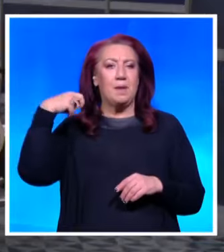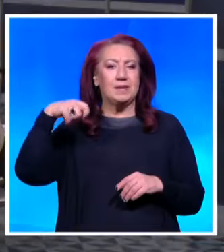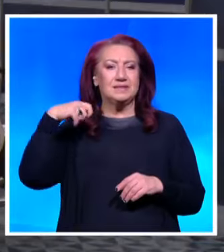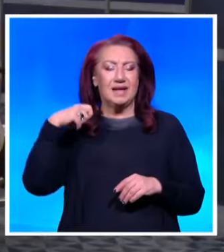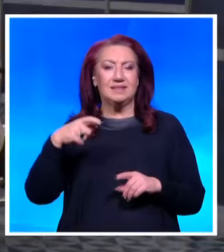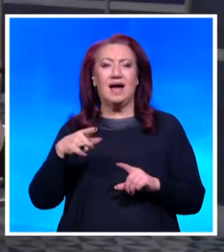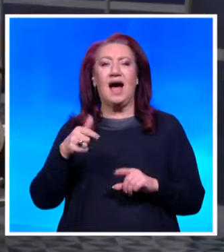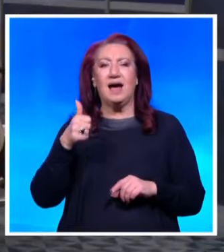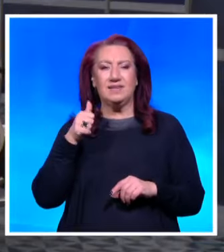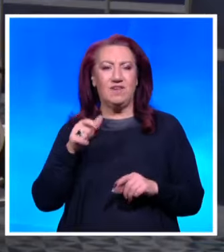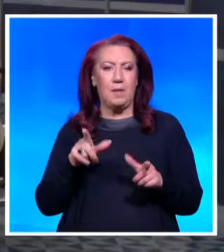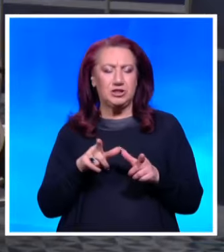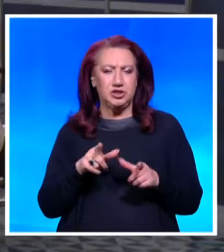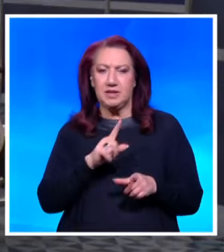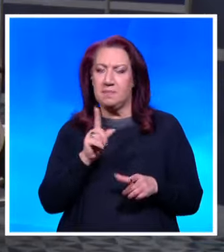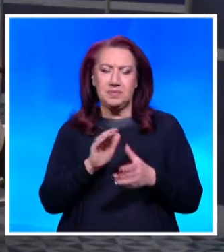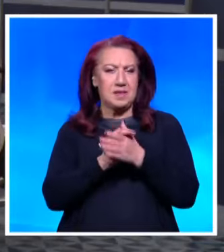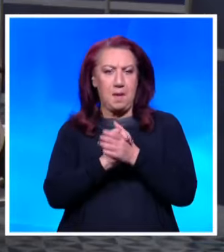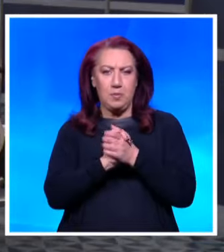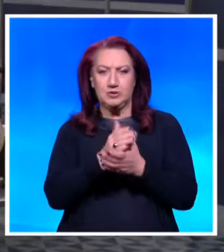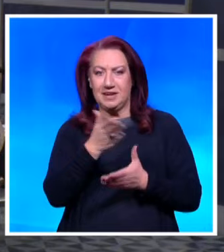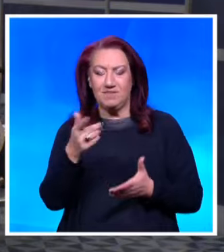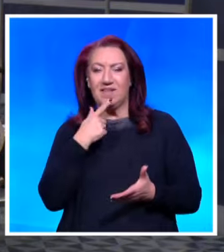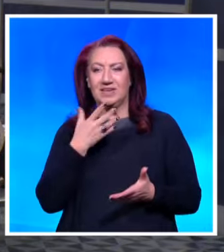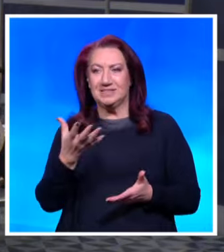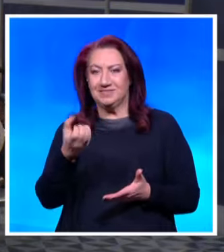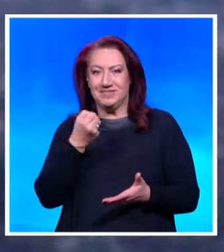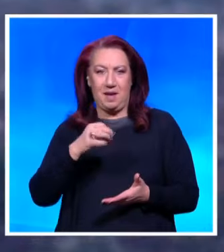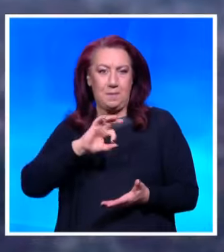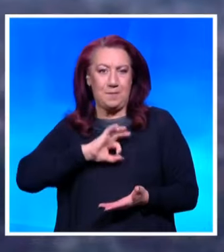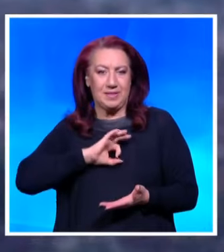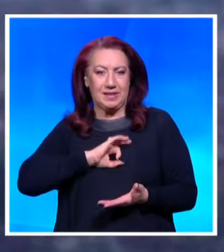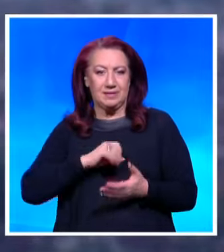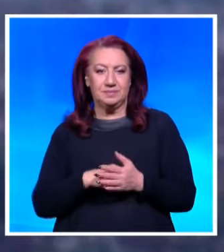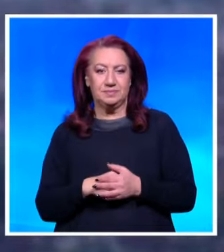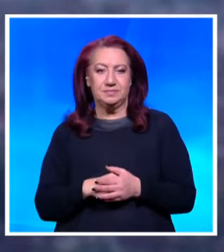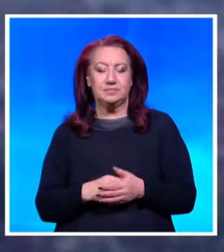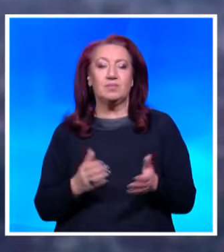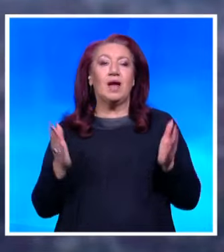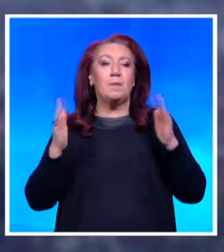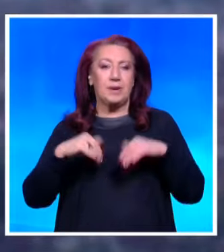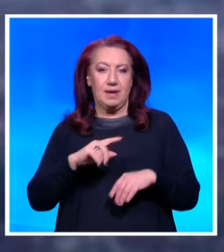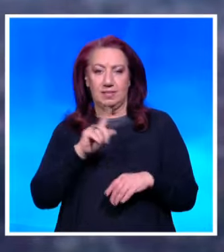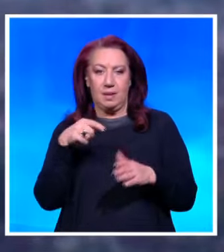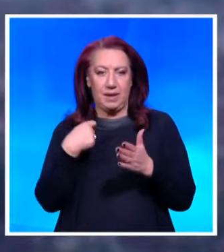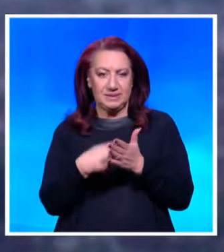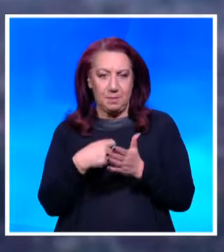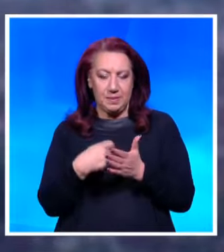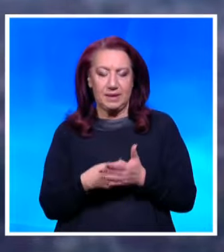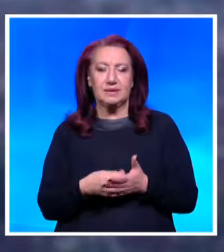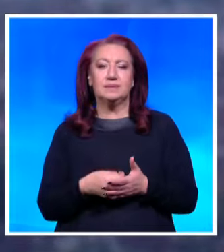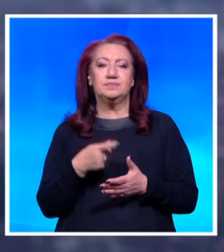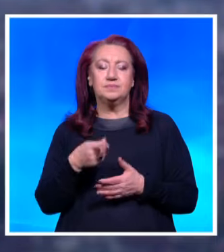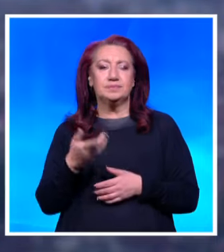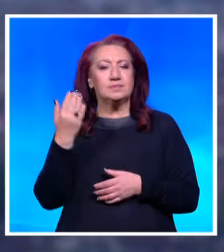не го е поздравил за европейската титла. Повече от Ангел Русев сега. Пак нямаме заплати, имаше доста обещания от страна господин